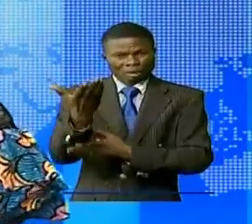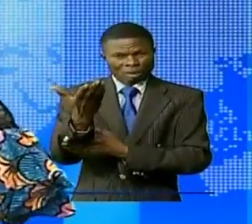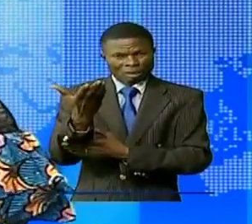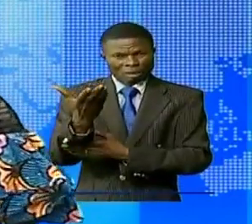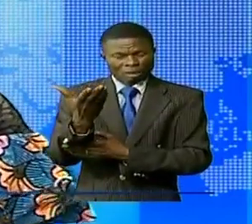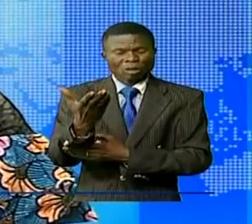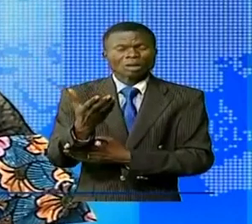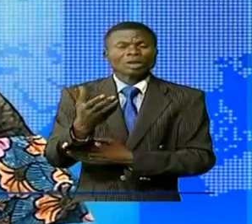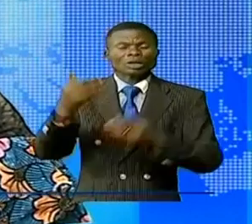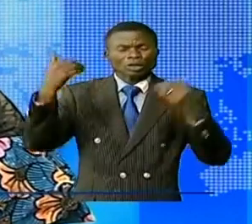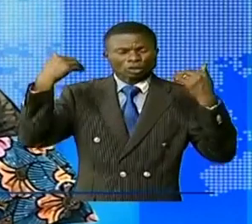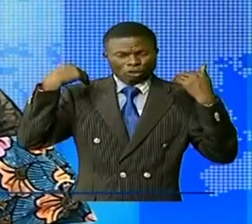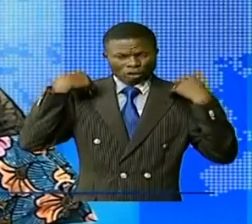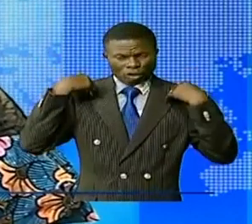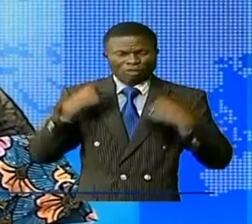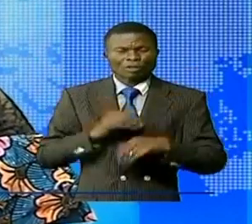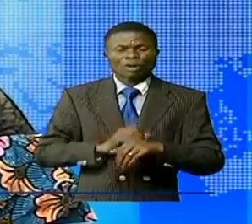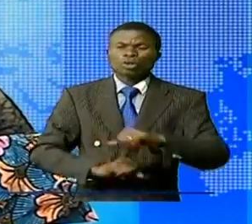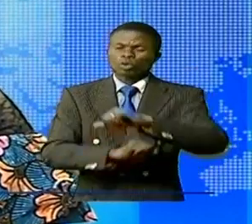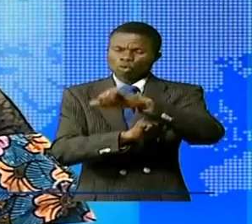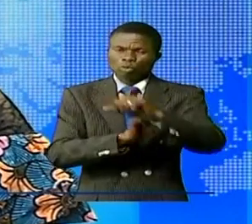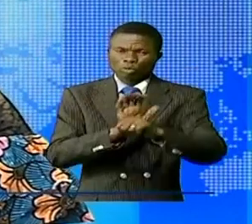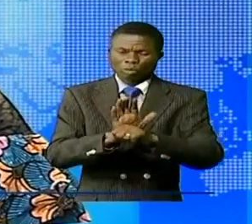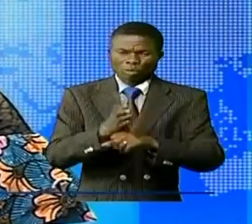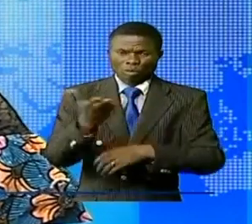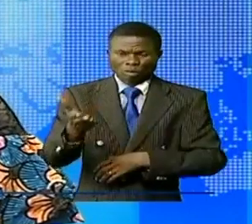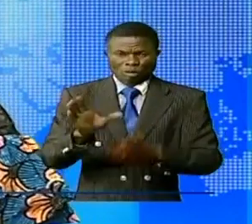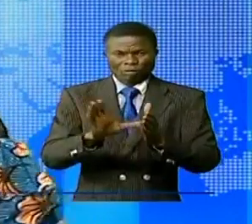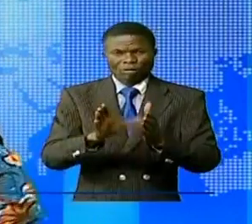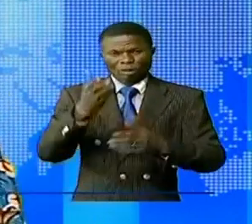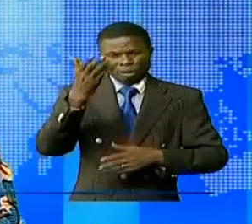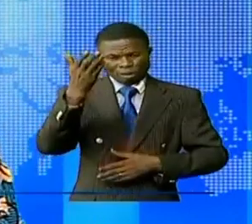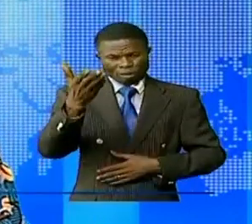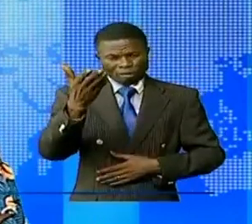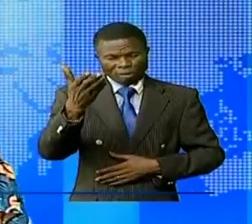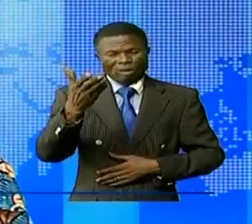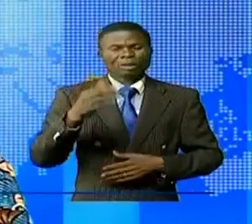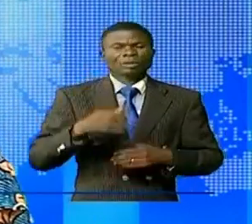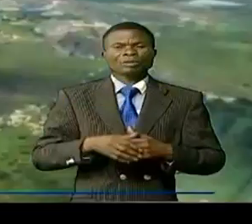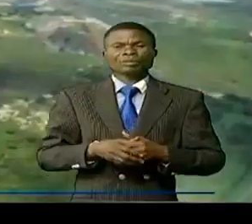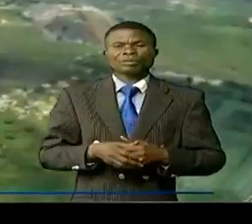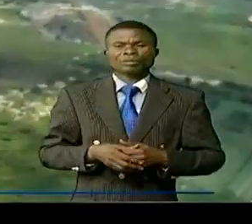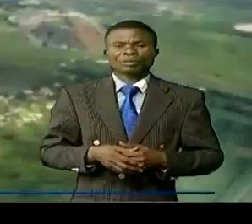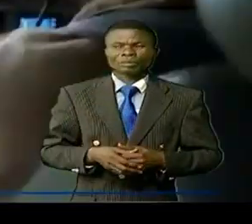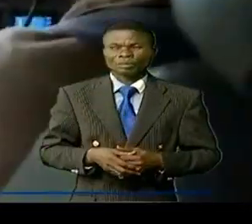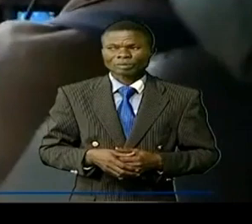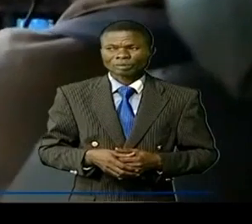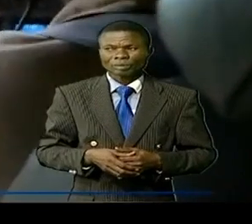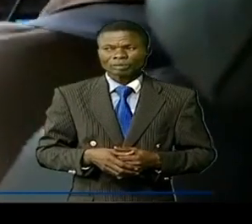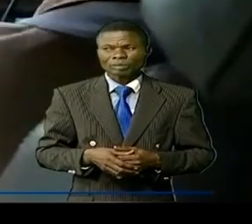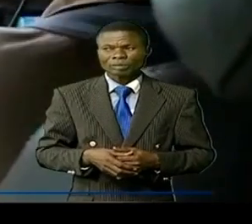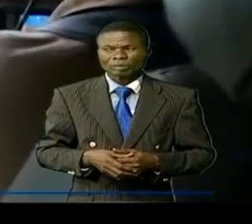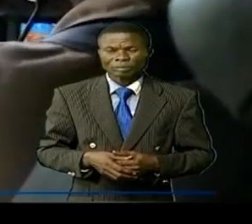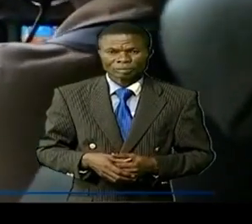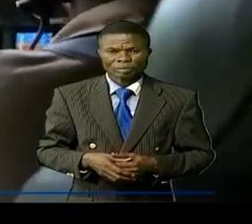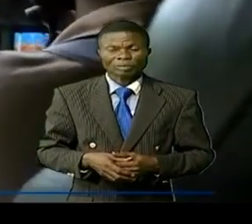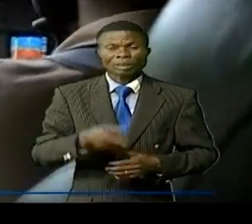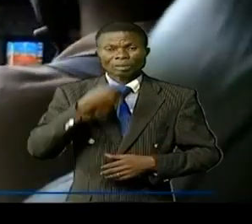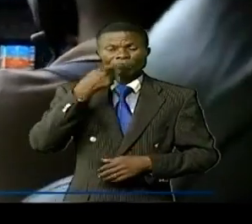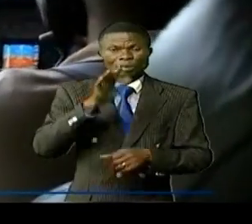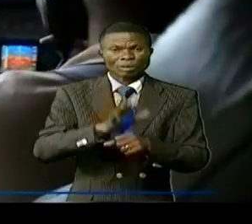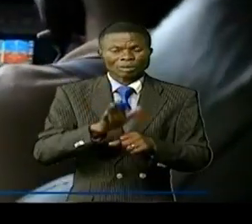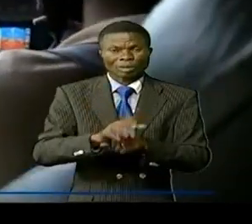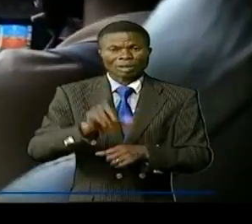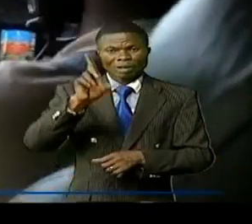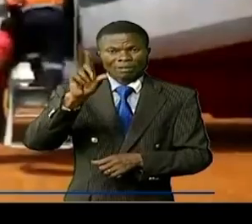l'intervention de l'autorité compétente. Commentaire avec Béatrice Chaco. Les sources hospitalières parlent de 20